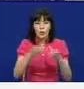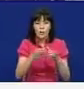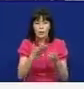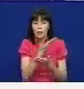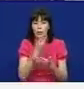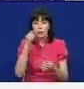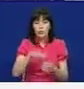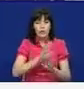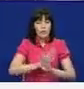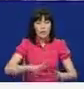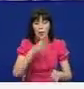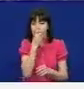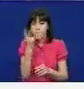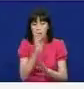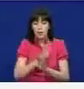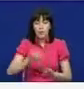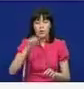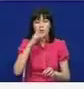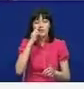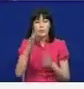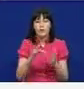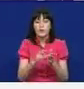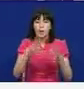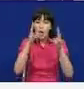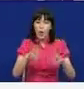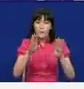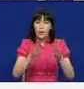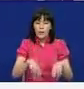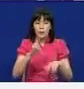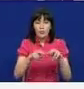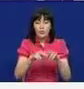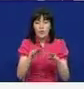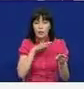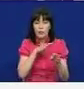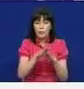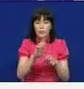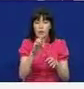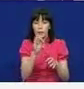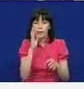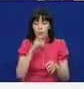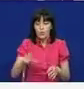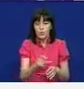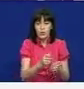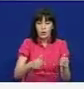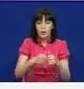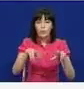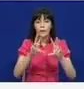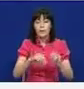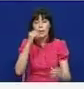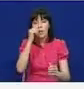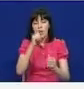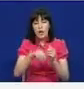атымен жоқ, ешқандай бақылау жүргізілмейді. Ал Шымкенттегі ең қауіпті орын құрылысы әлі жүріп жатқан Бадам өзенінің жағалауы дейді мамандар. Жыл